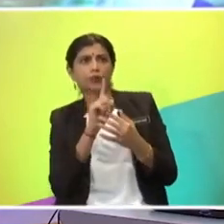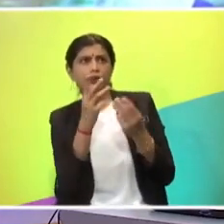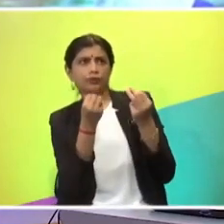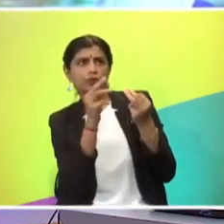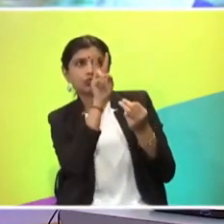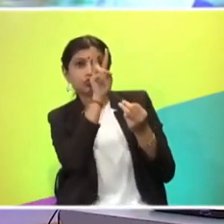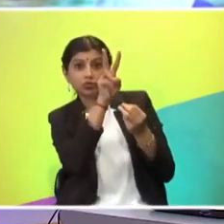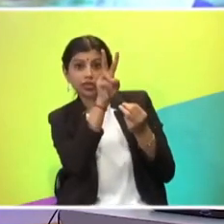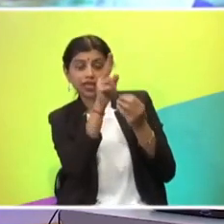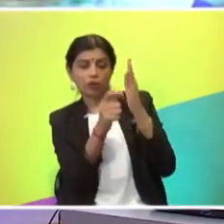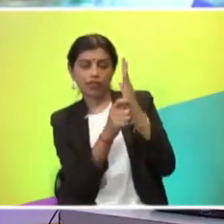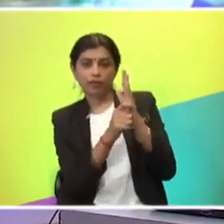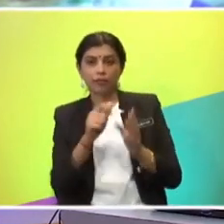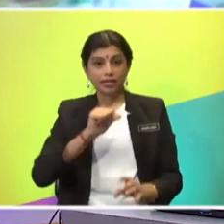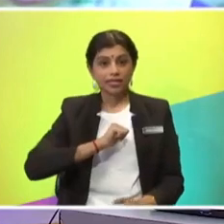Okey, number sign